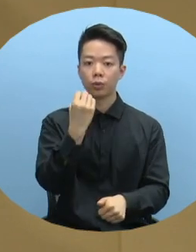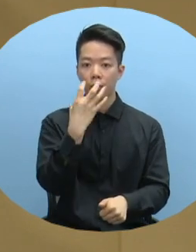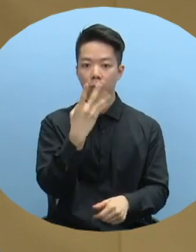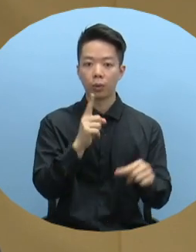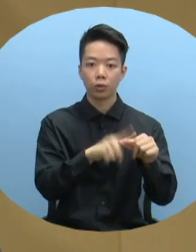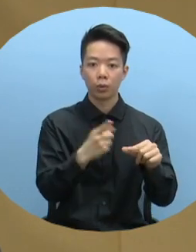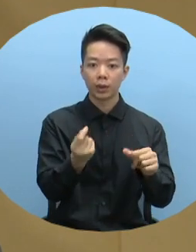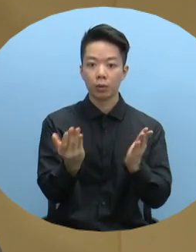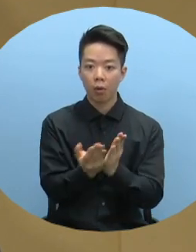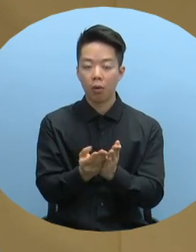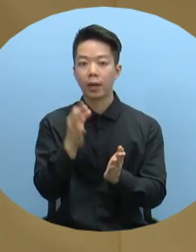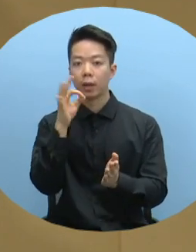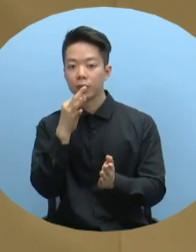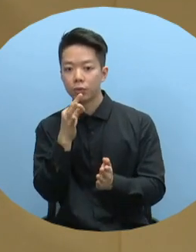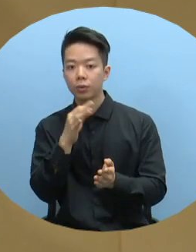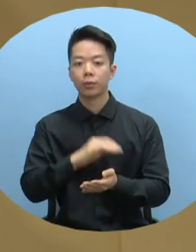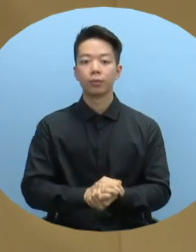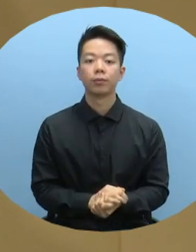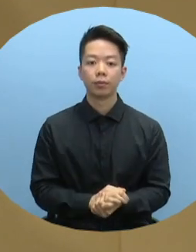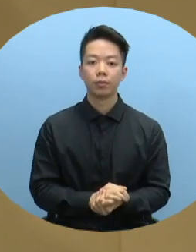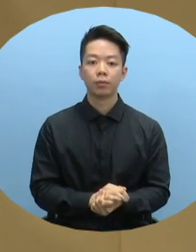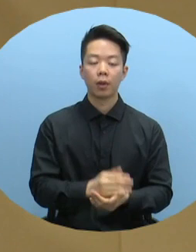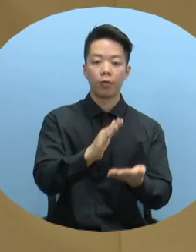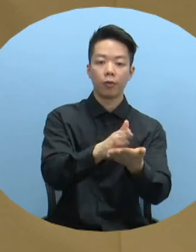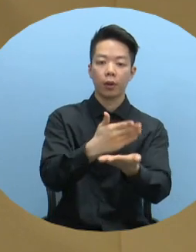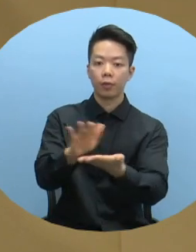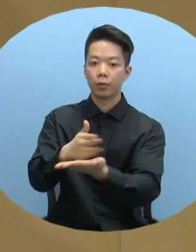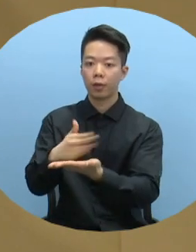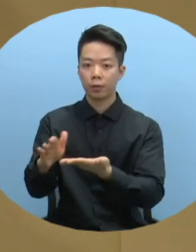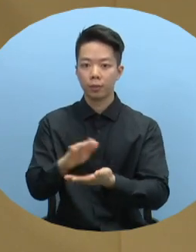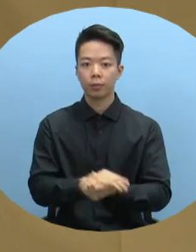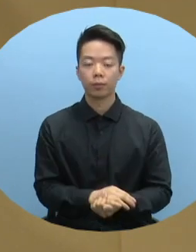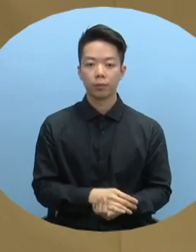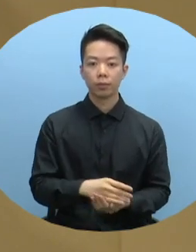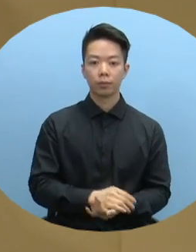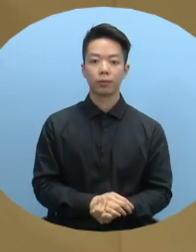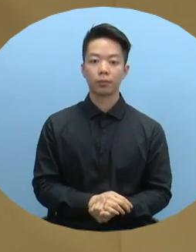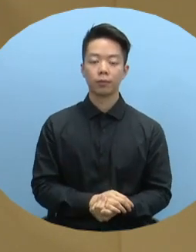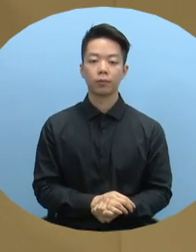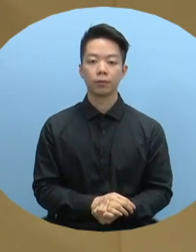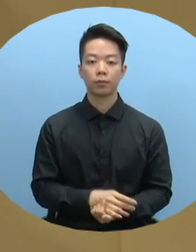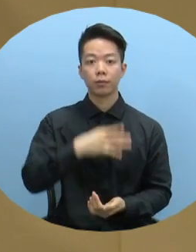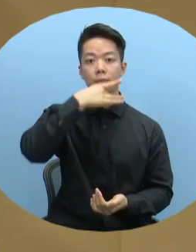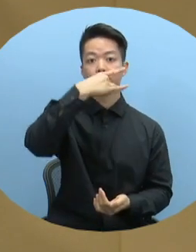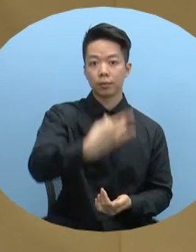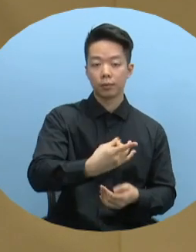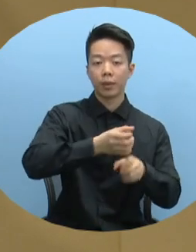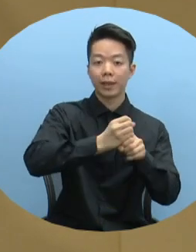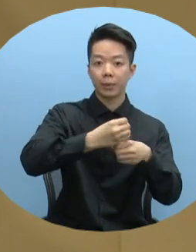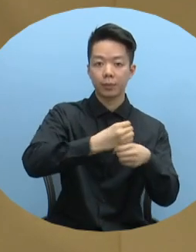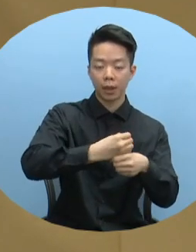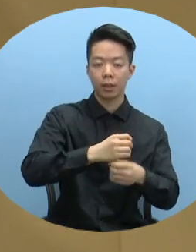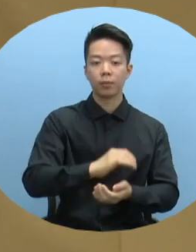中小學同埋幼稚園咧，都係分批咁去做一個深喉唾液嘅一個檢